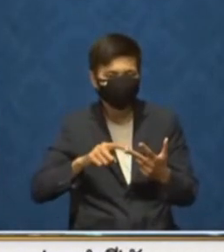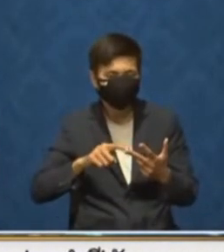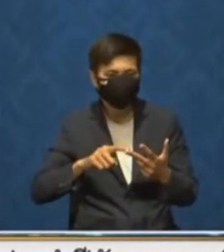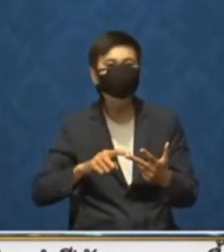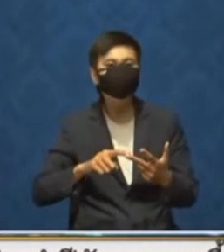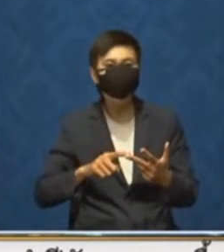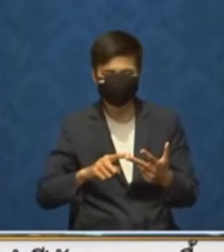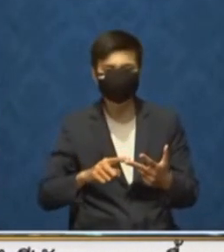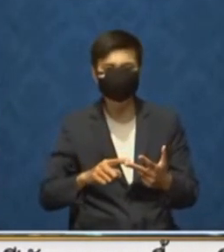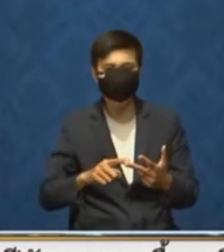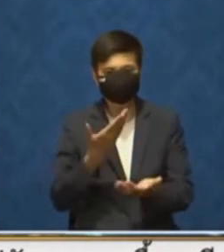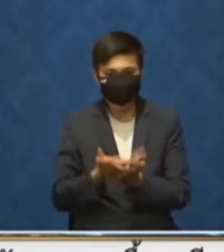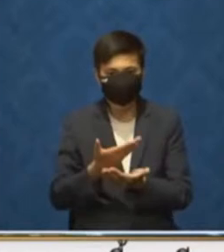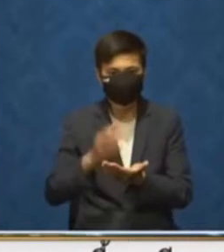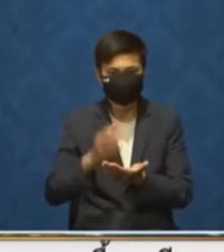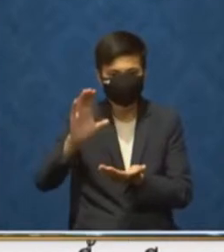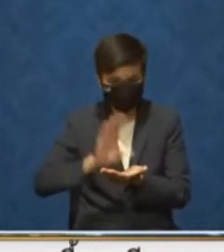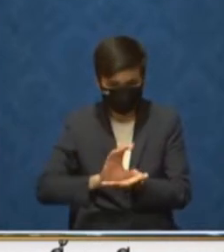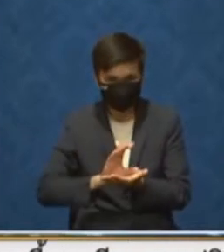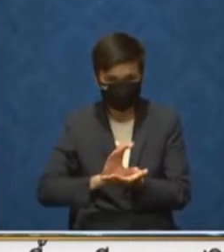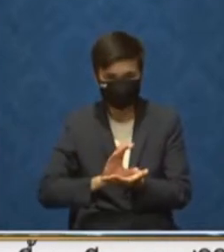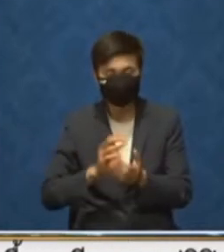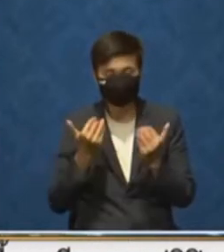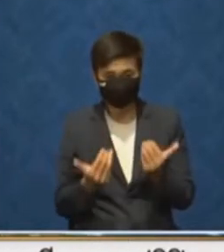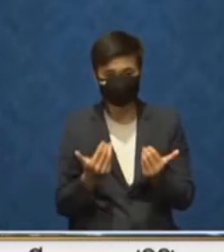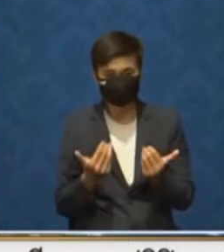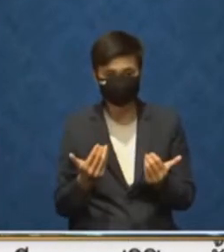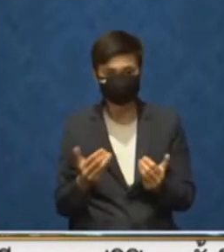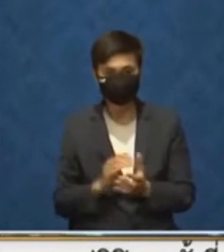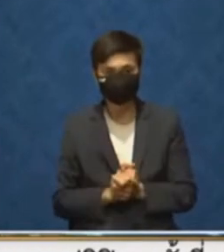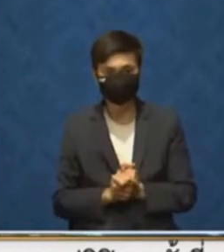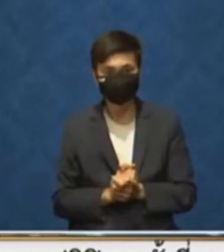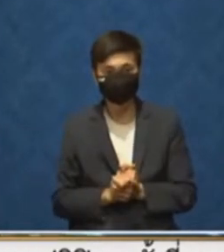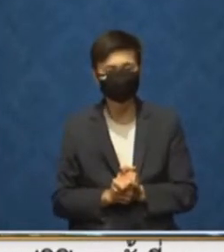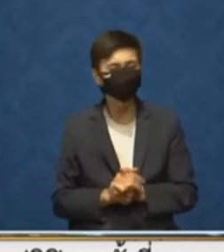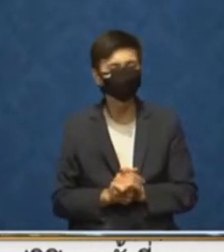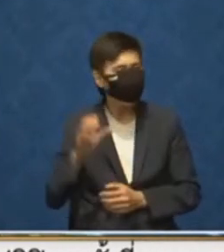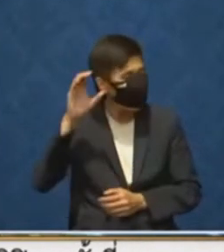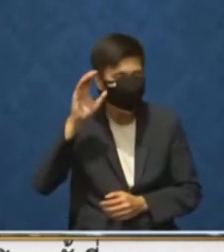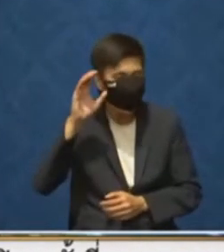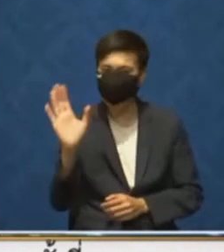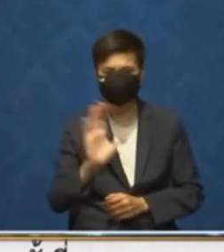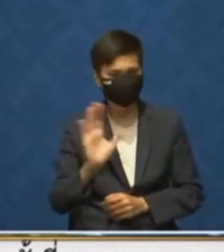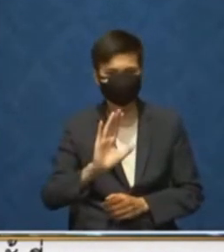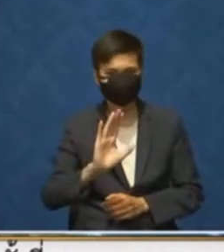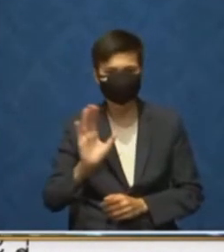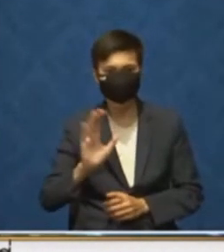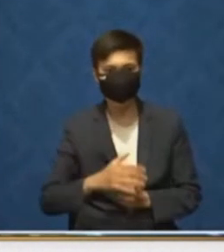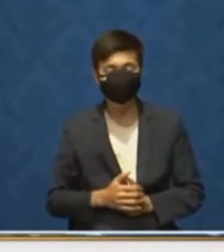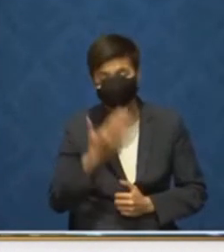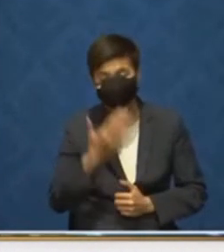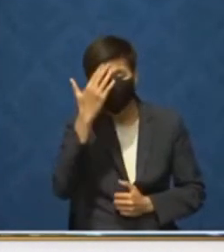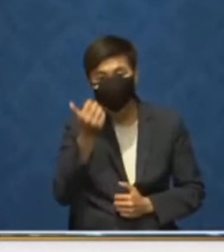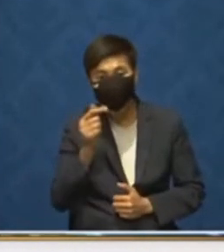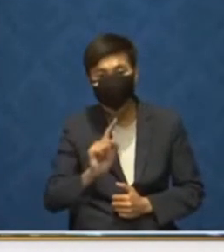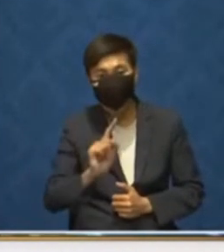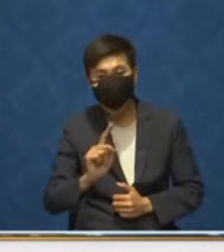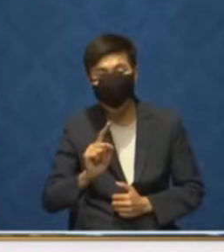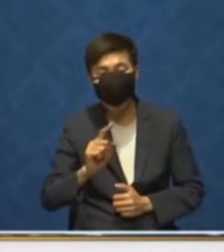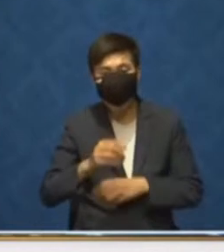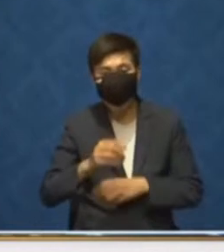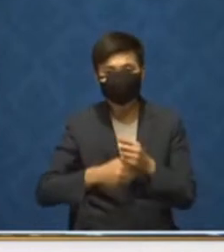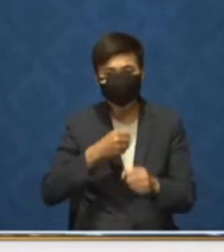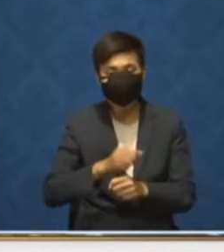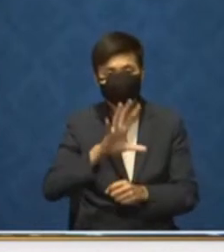เงินทุนอันนี้นี่นี่ยิ่งไว้วางใจถ้าไม่ได้เลยครับไม่มีความน่าเชื่อถือหรือเพราะอะไรครับปี